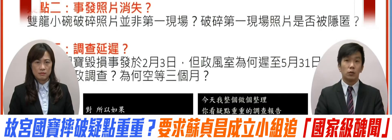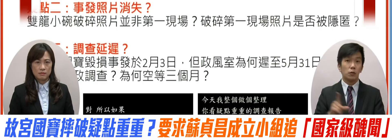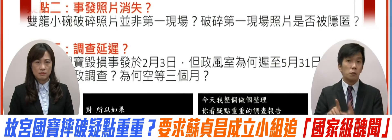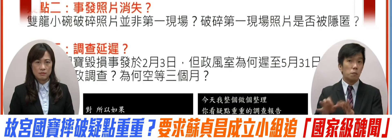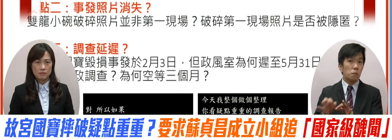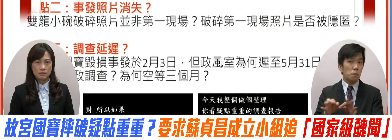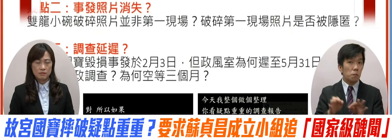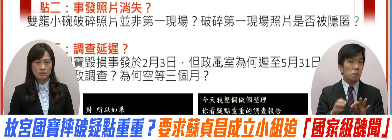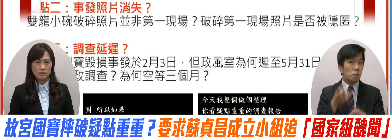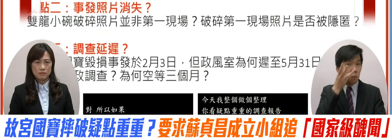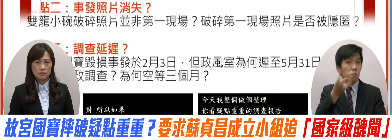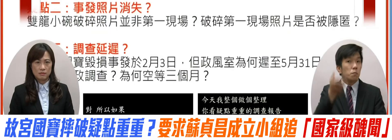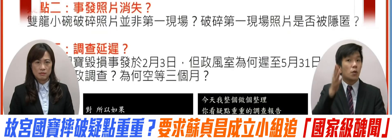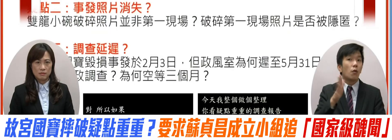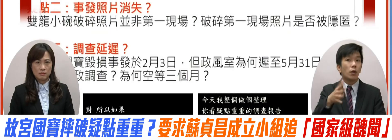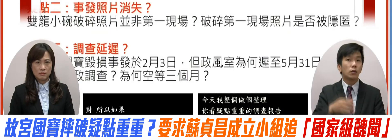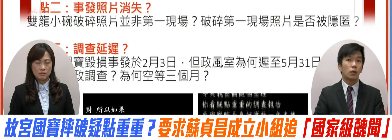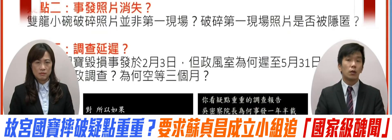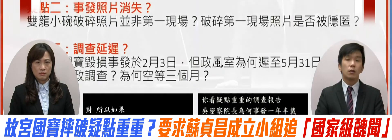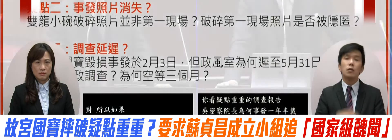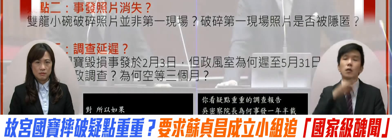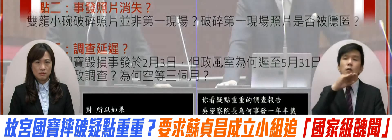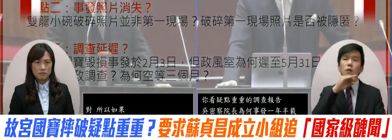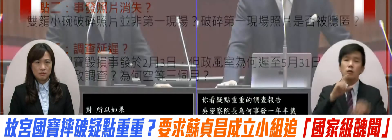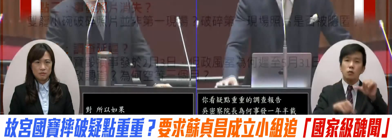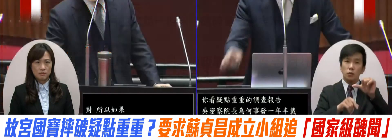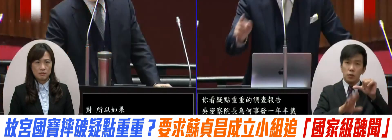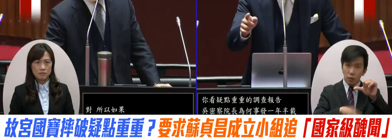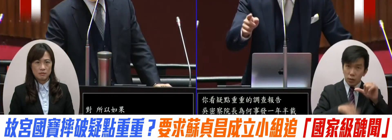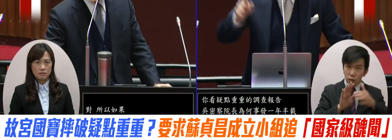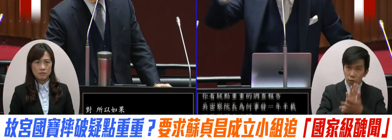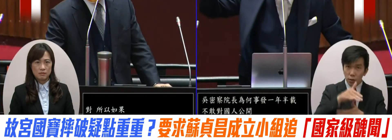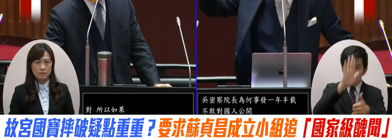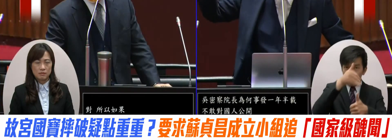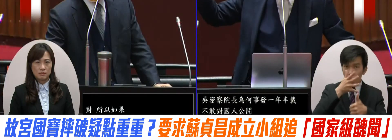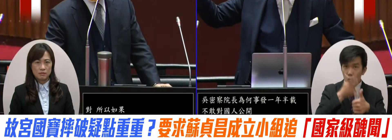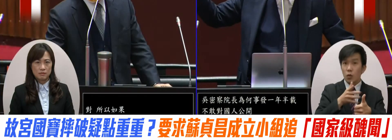为什么迟到5月底才进行调查？院长，这个就是疑点。